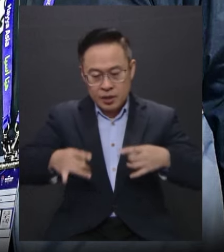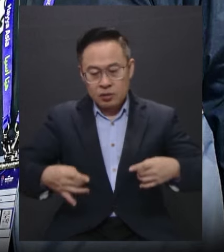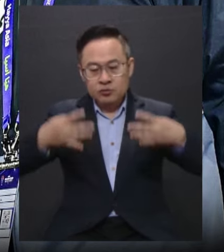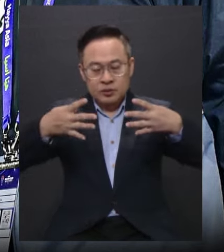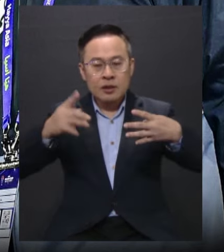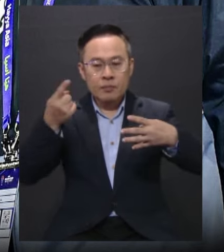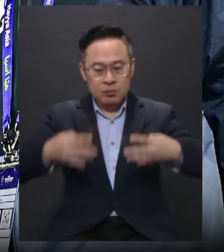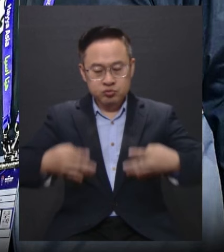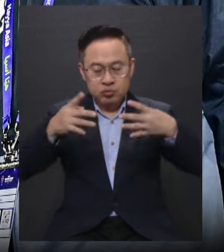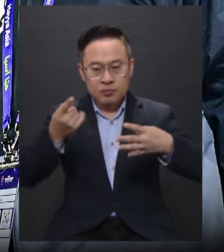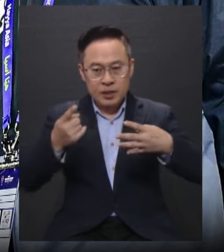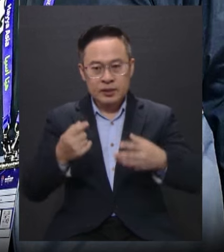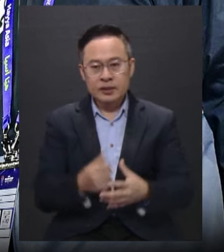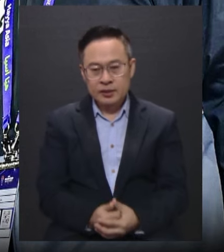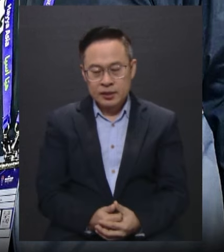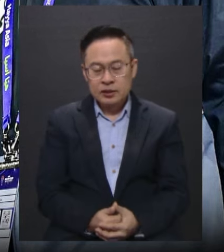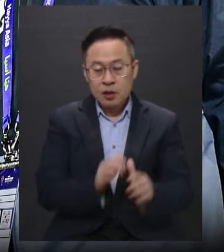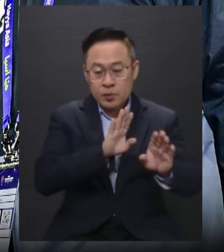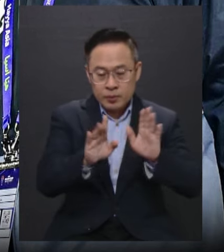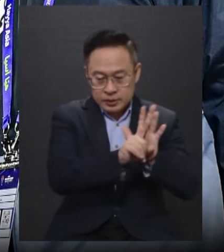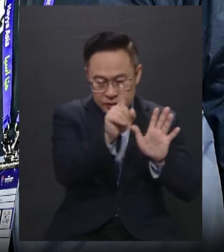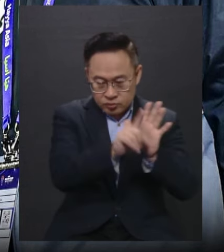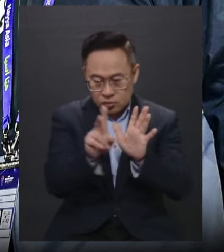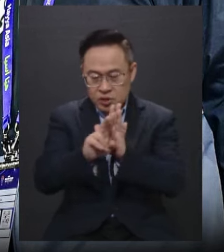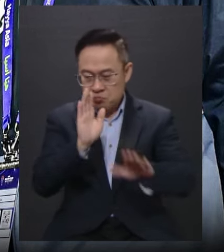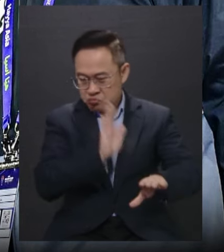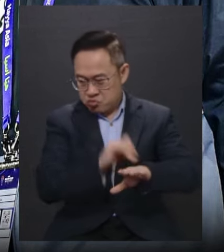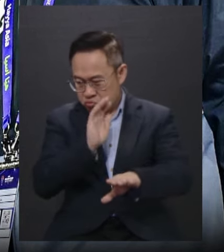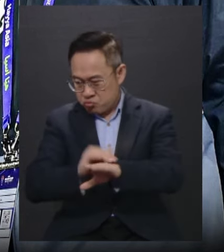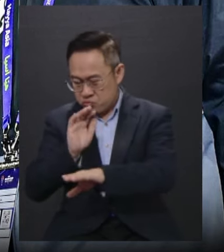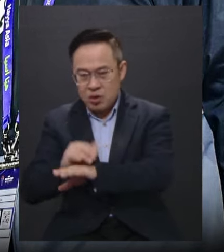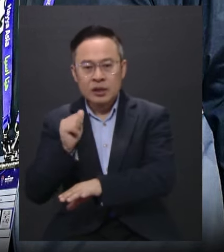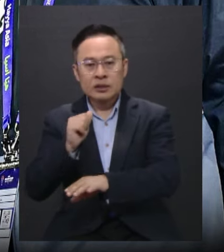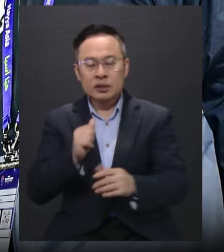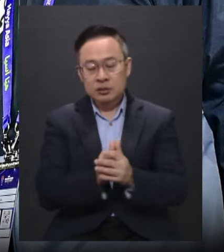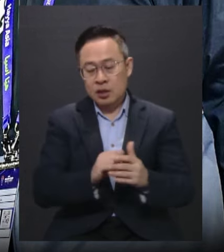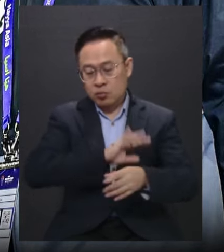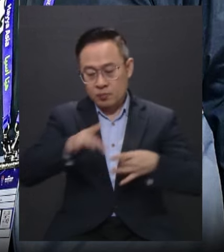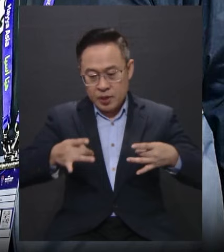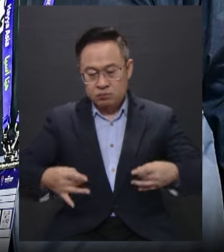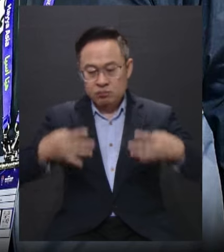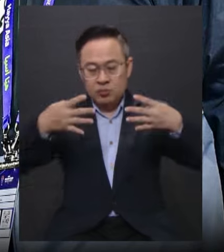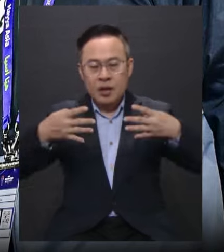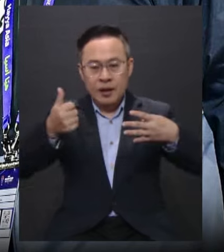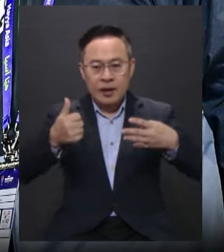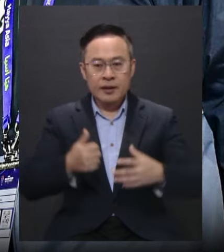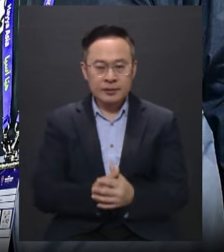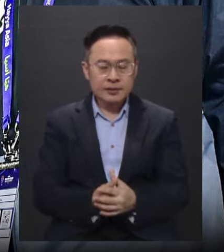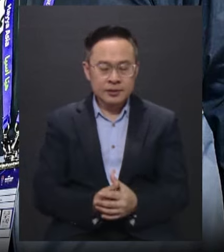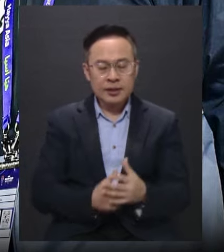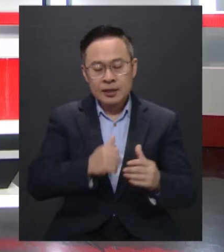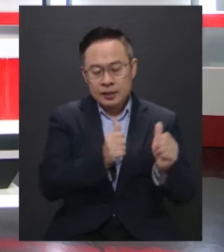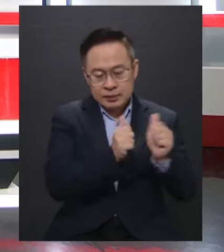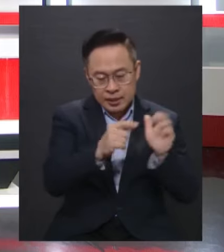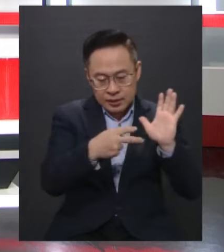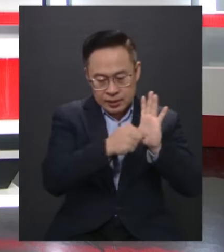ดท้ายได้ด้วยจากฟอร์ม3เกมแรกที่เก็บได้5คะแนนซึ่งเป็น5คะแนนที่ถ้าใครได้ดูในเกมต